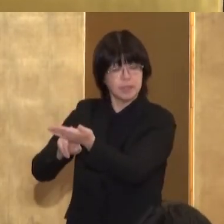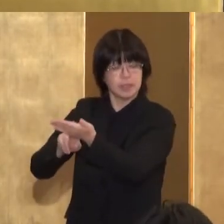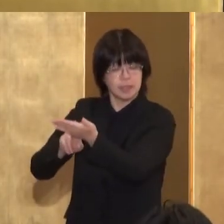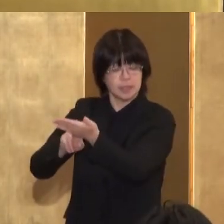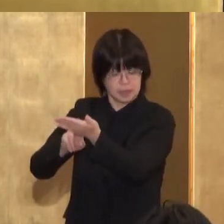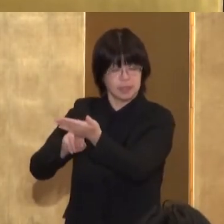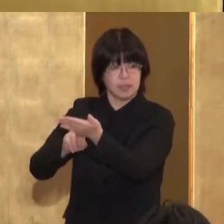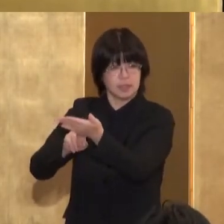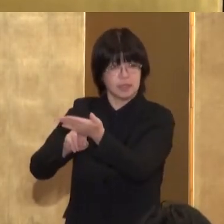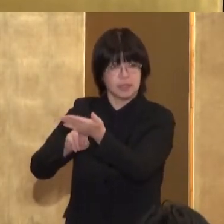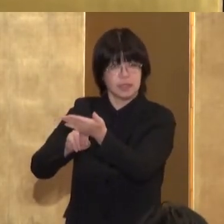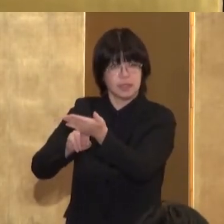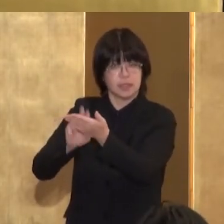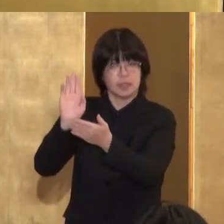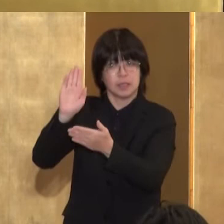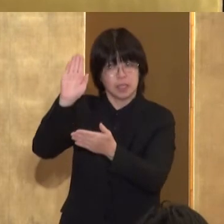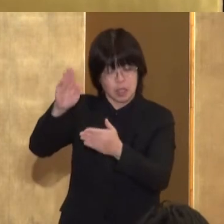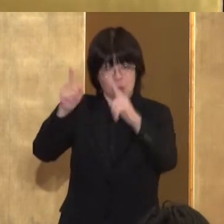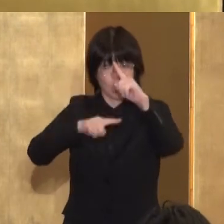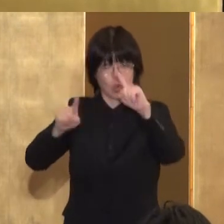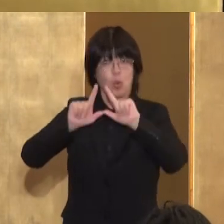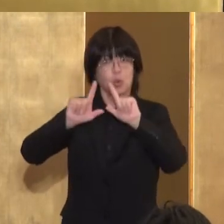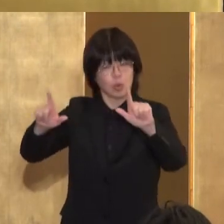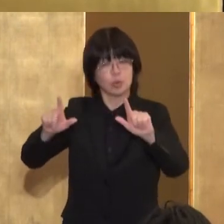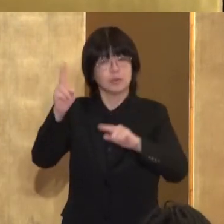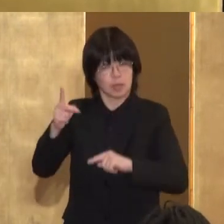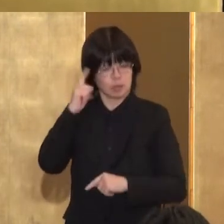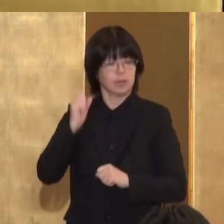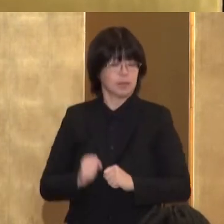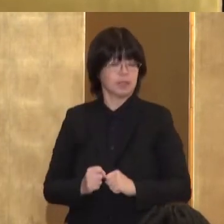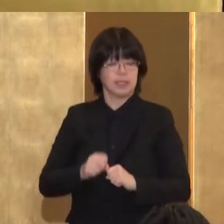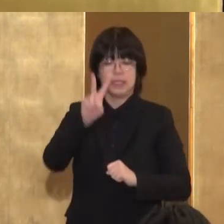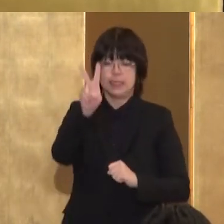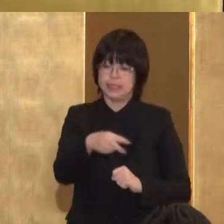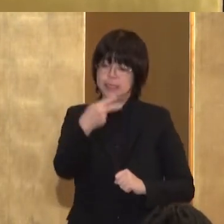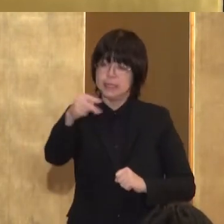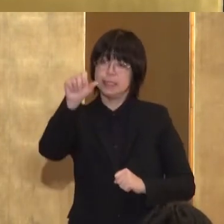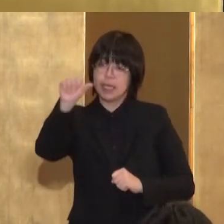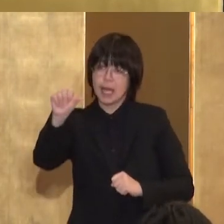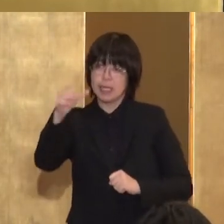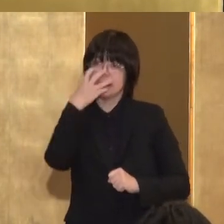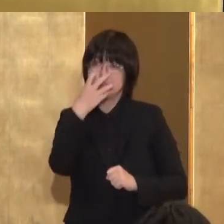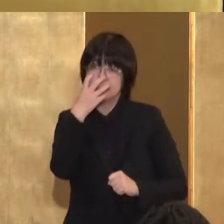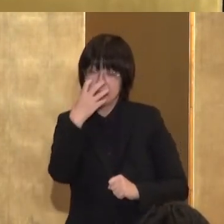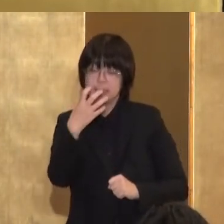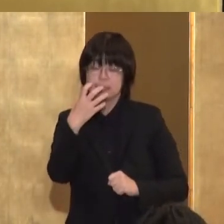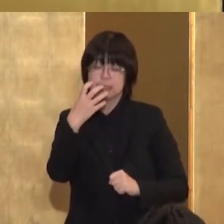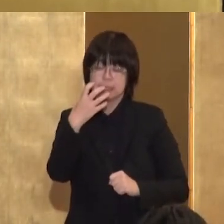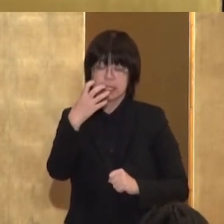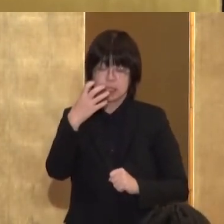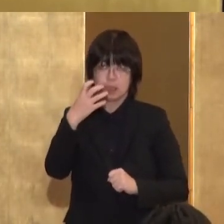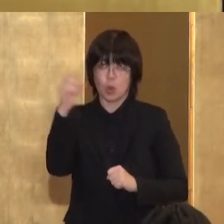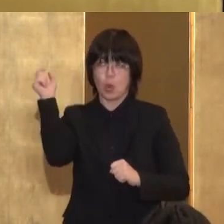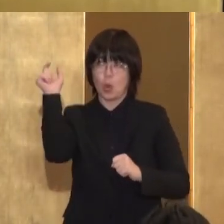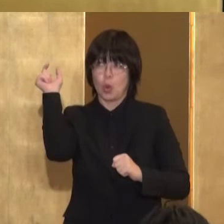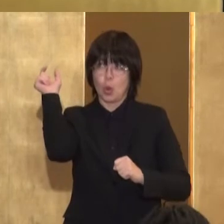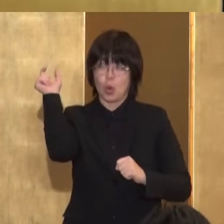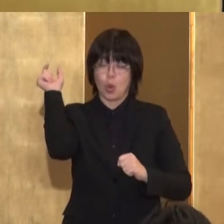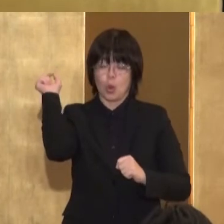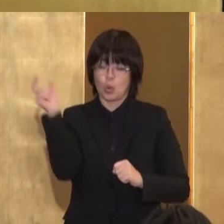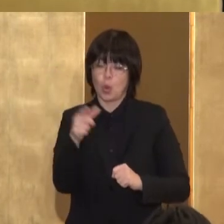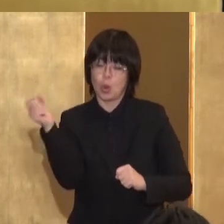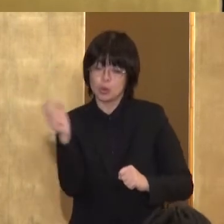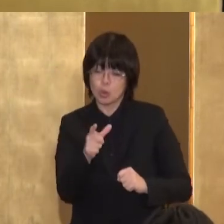階で公表されると承知をしています。リニアと新幹線による高速鉄道ネットワークを軸